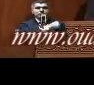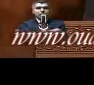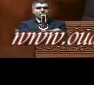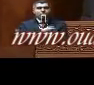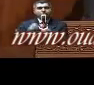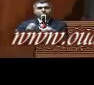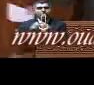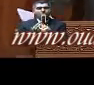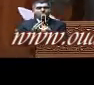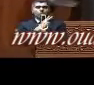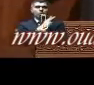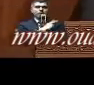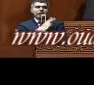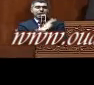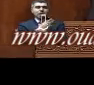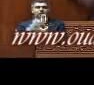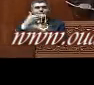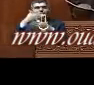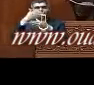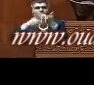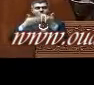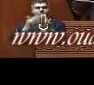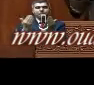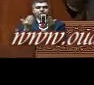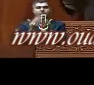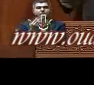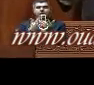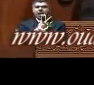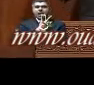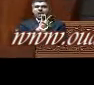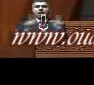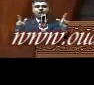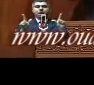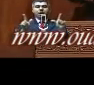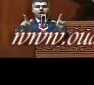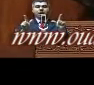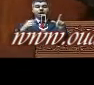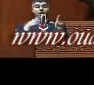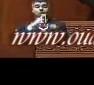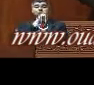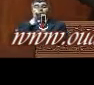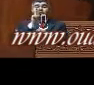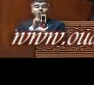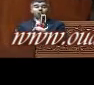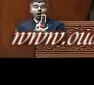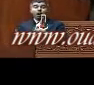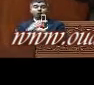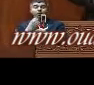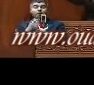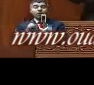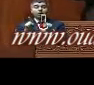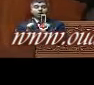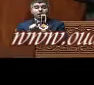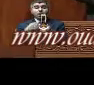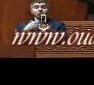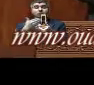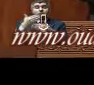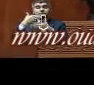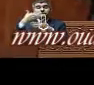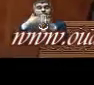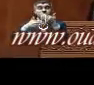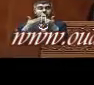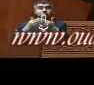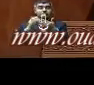وتصيفط المعلمين اللي بغيتي وتبني المدارس اللي بغيتي، ولكن السؤال اللي مطروح علينا دابا كيفاش هاد المؤسسات وهاد